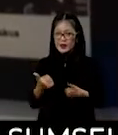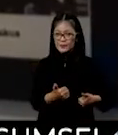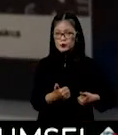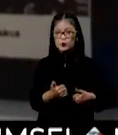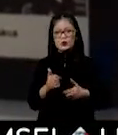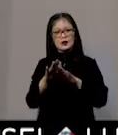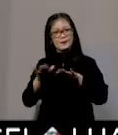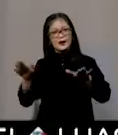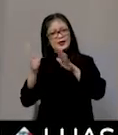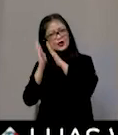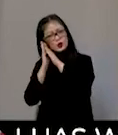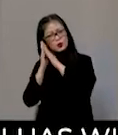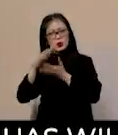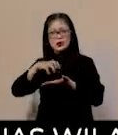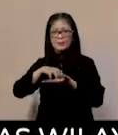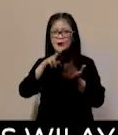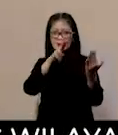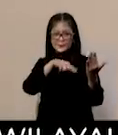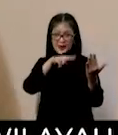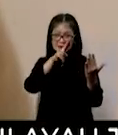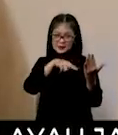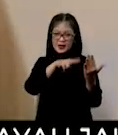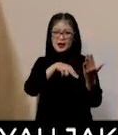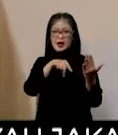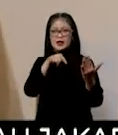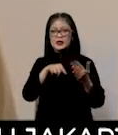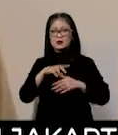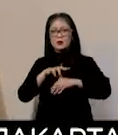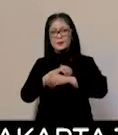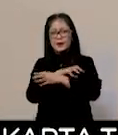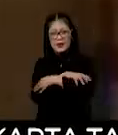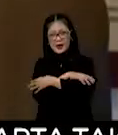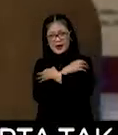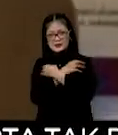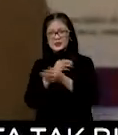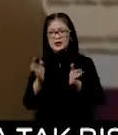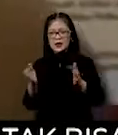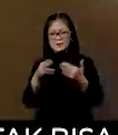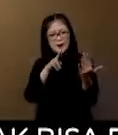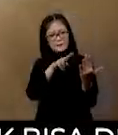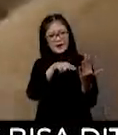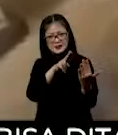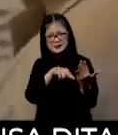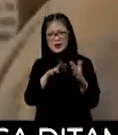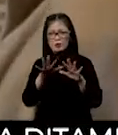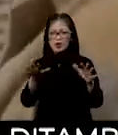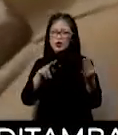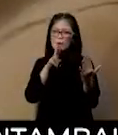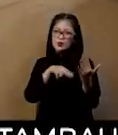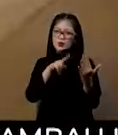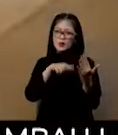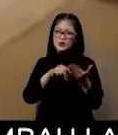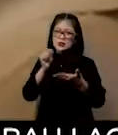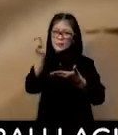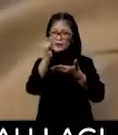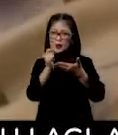kamar baca, dan kamar kerja. Di kamar baca, Soekarno banyak menghabiskan waktunya untuk membaca buku-buku dan menulis termasuk sejumlah buku